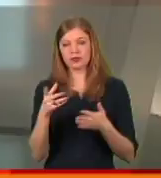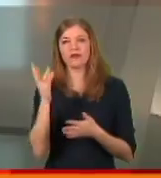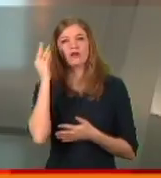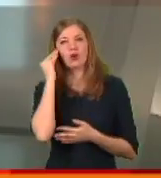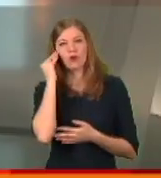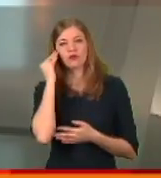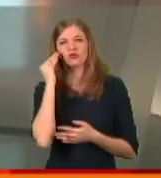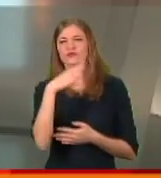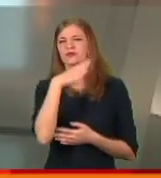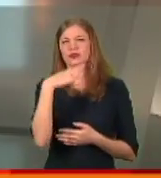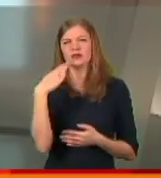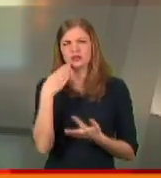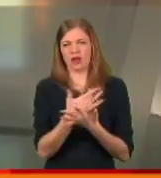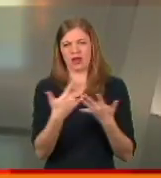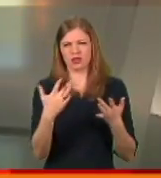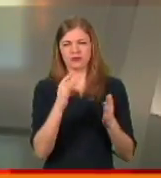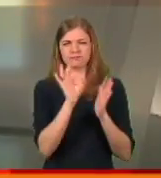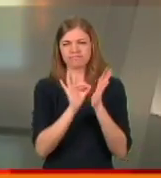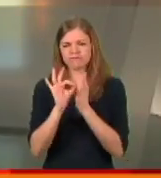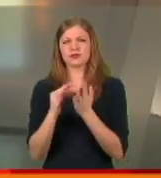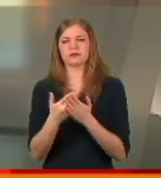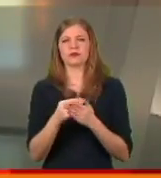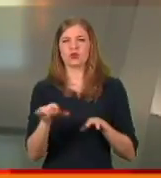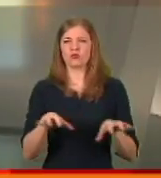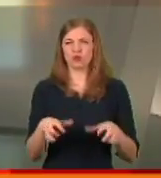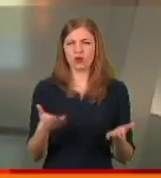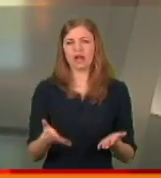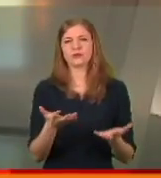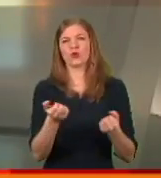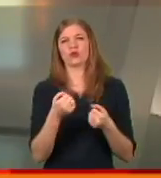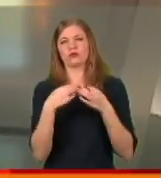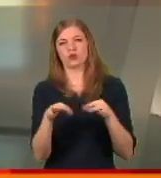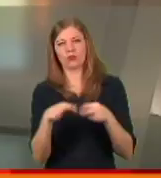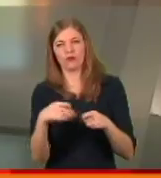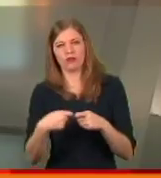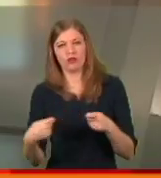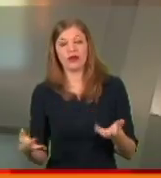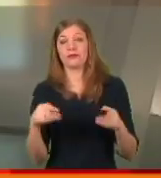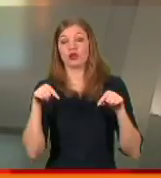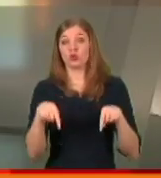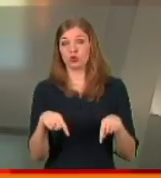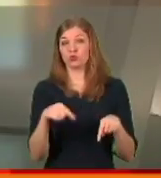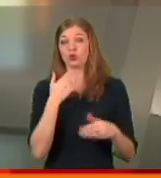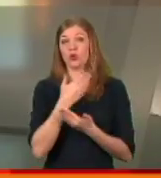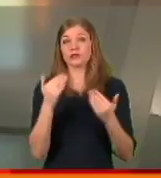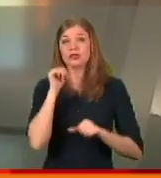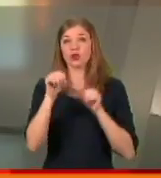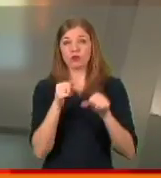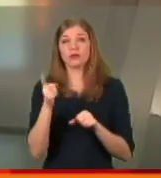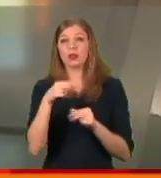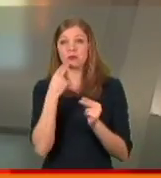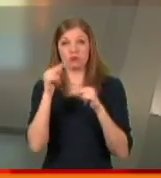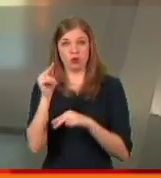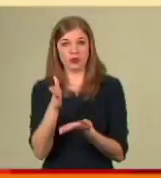враховуючи десятки показників, наприклад, бюрократія, отримання всіляких дозволів. Тут останніми роками навіть